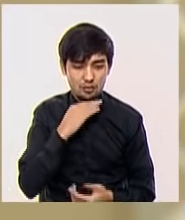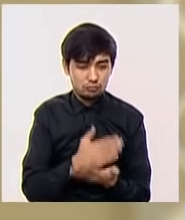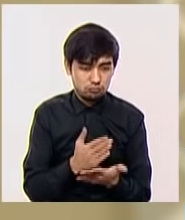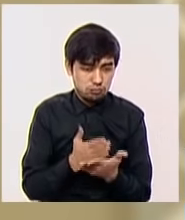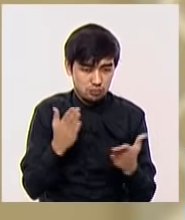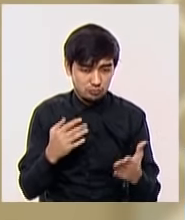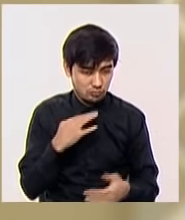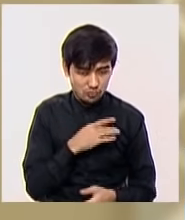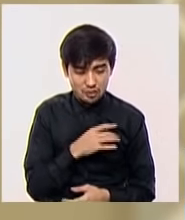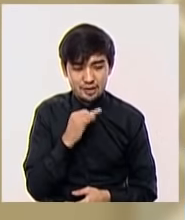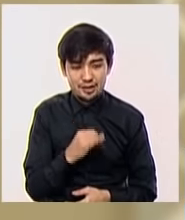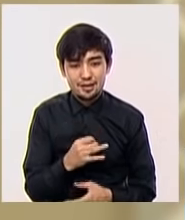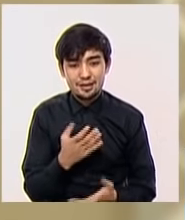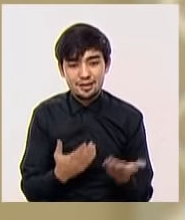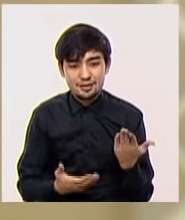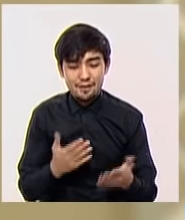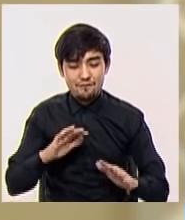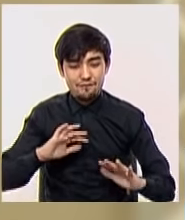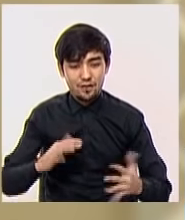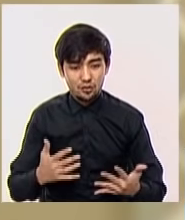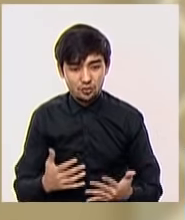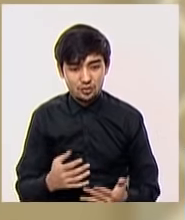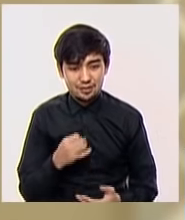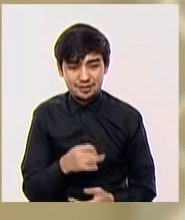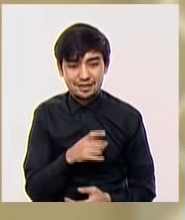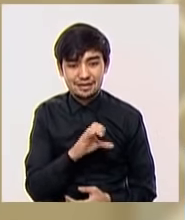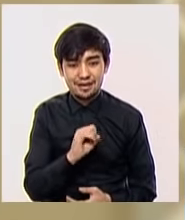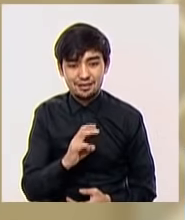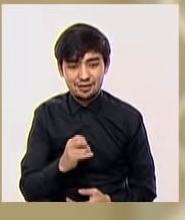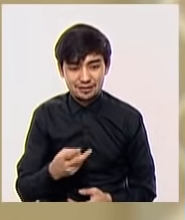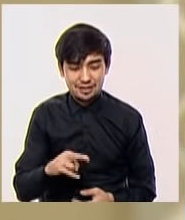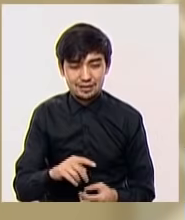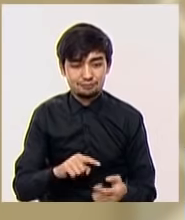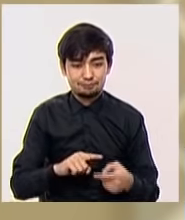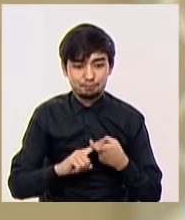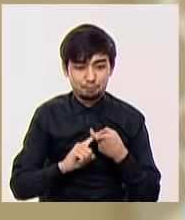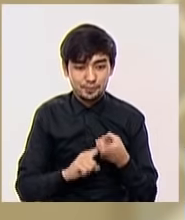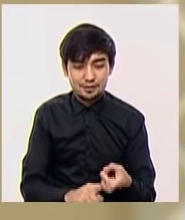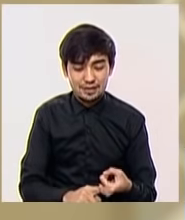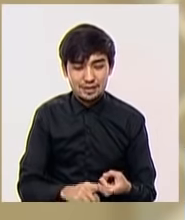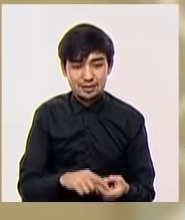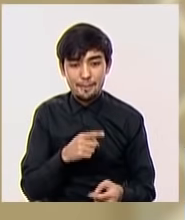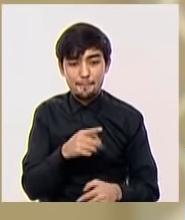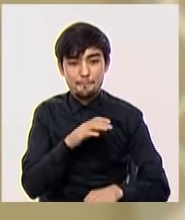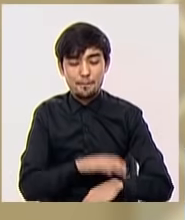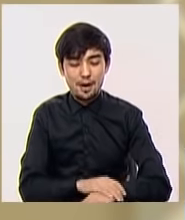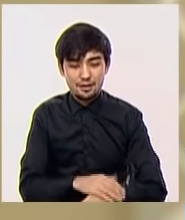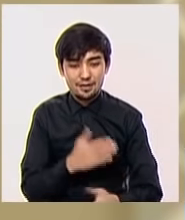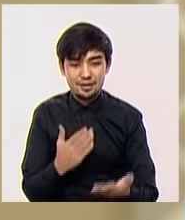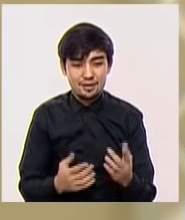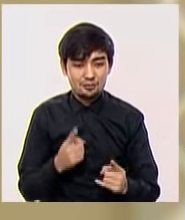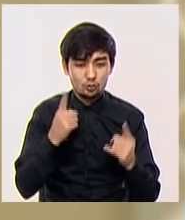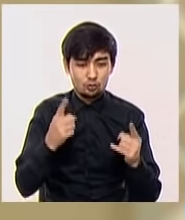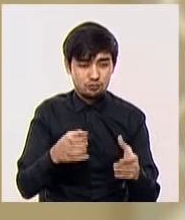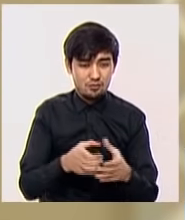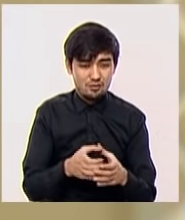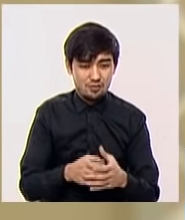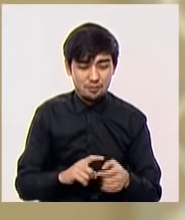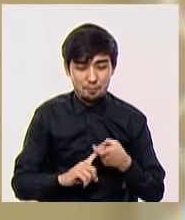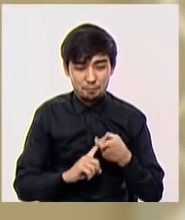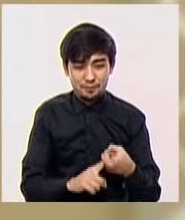большая и если вдруг эти санкции затронут те банки или крупные компании